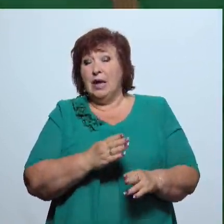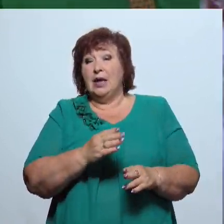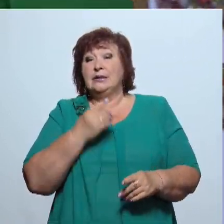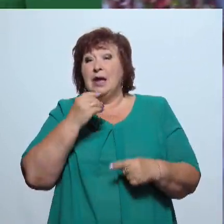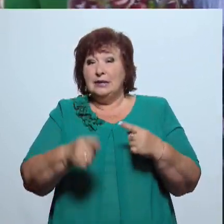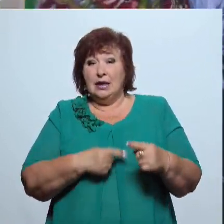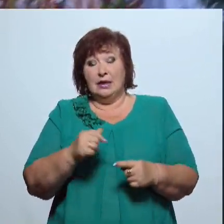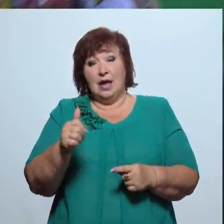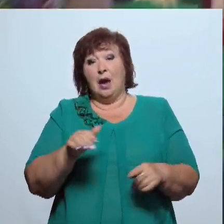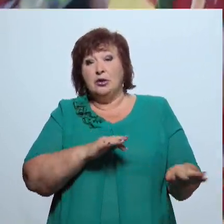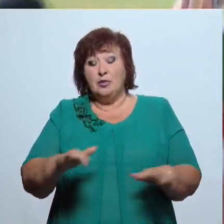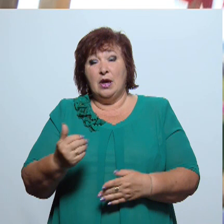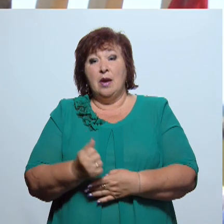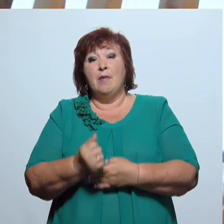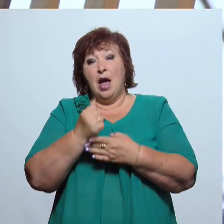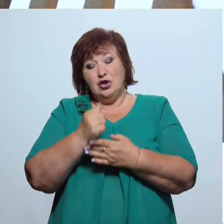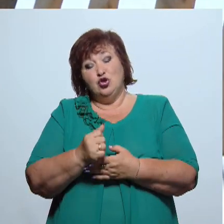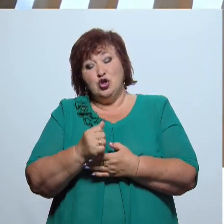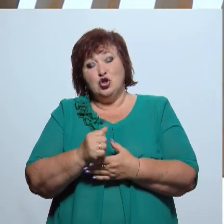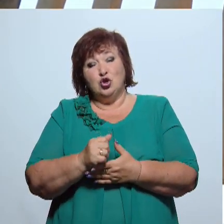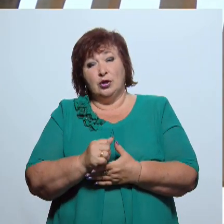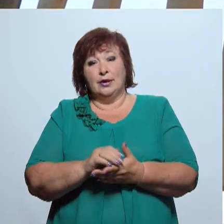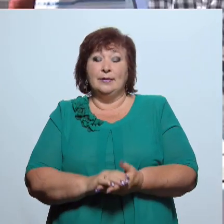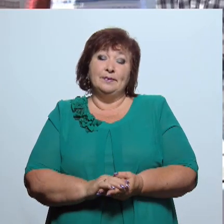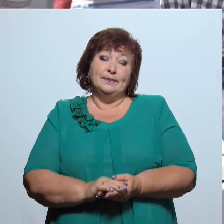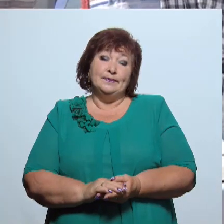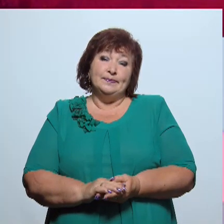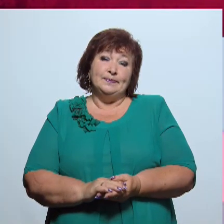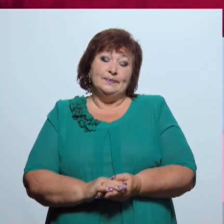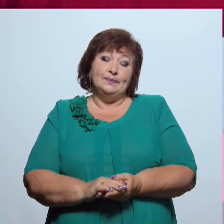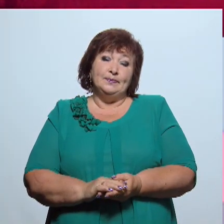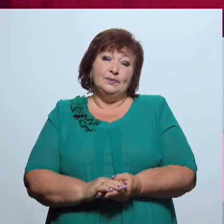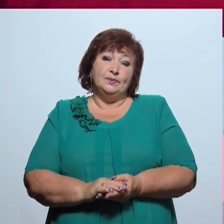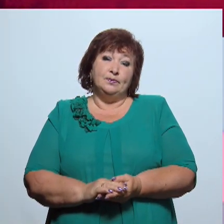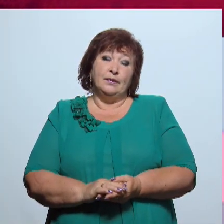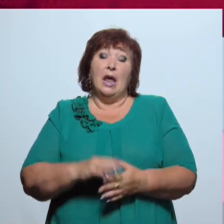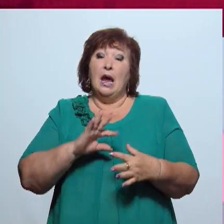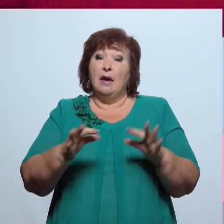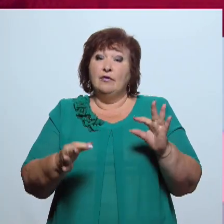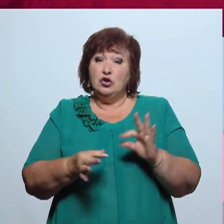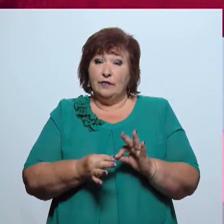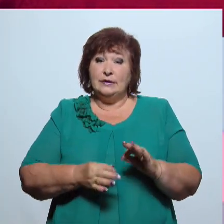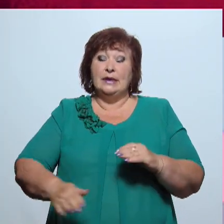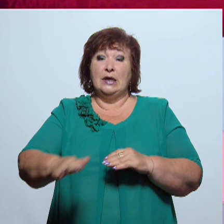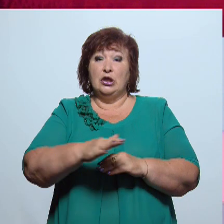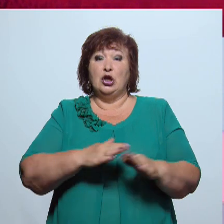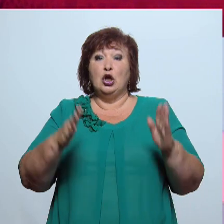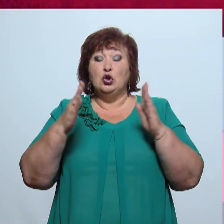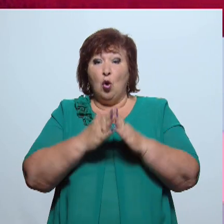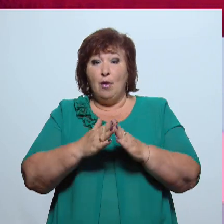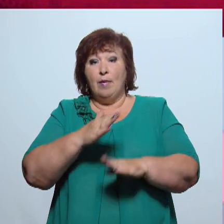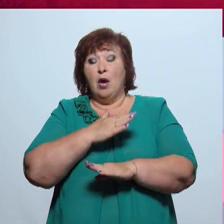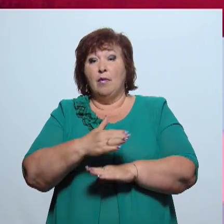также меры поддержки тех, кто будет заниматься сбором информации. В Ижевске на территории дома по